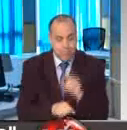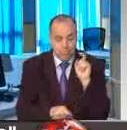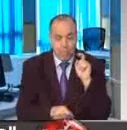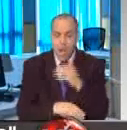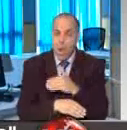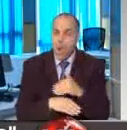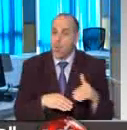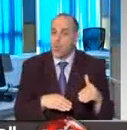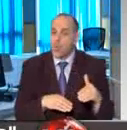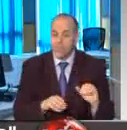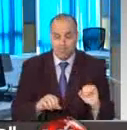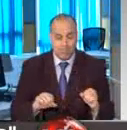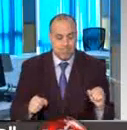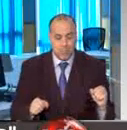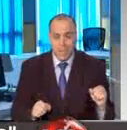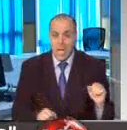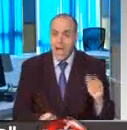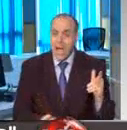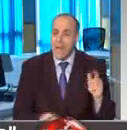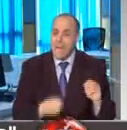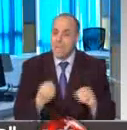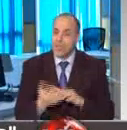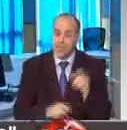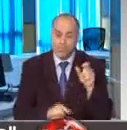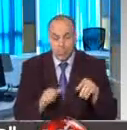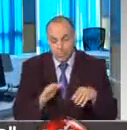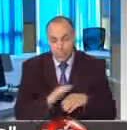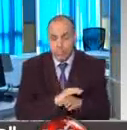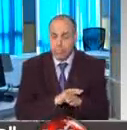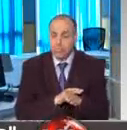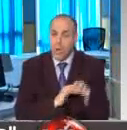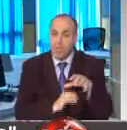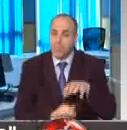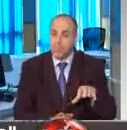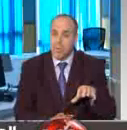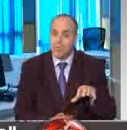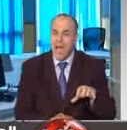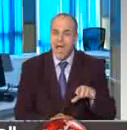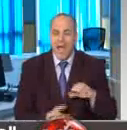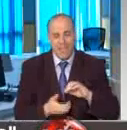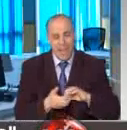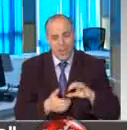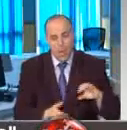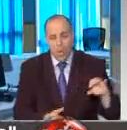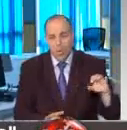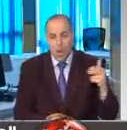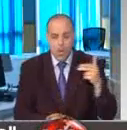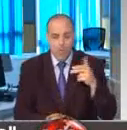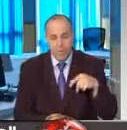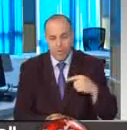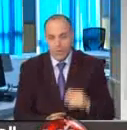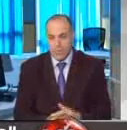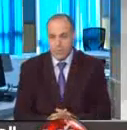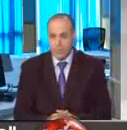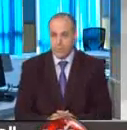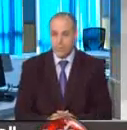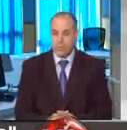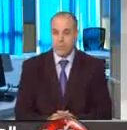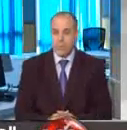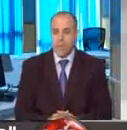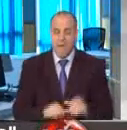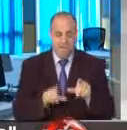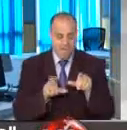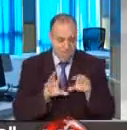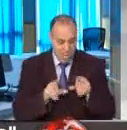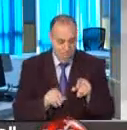الحدود التي فرضت جراء أزمة المهاجرين داخل منطقة شنغن بحلول نوفمبر المقبل. نص عائلتي هون ونص